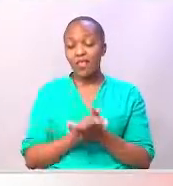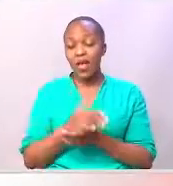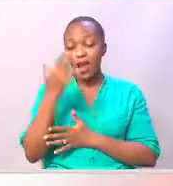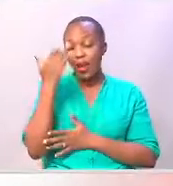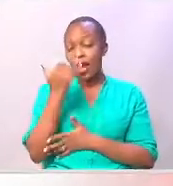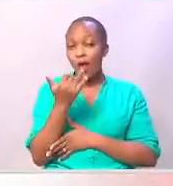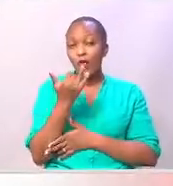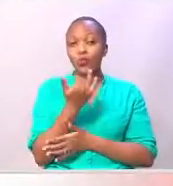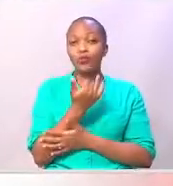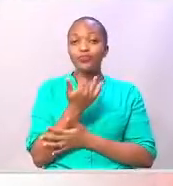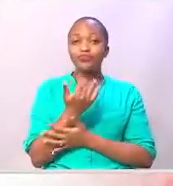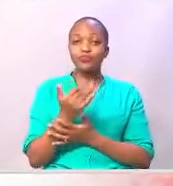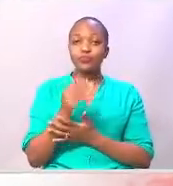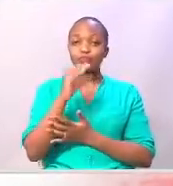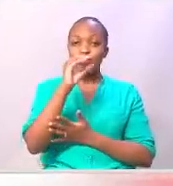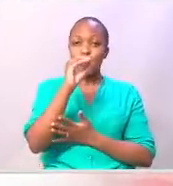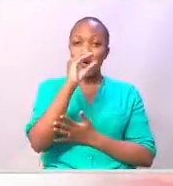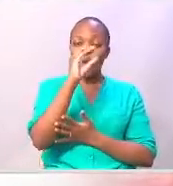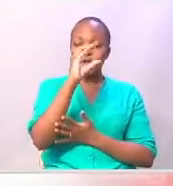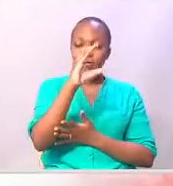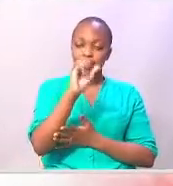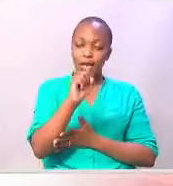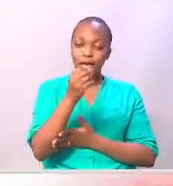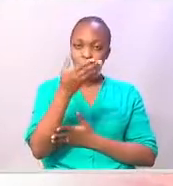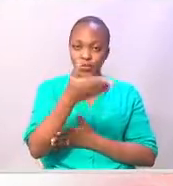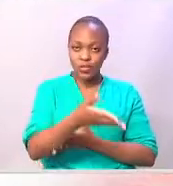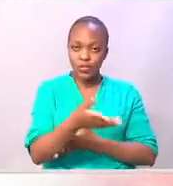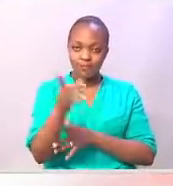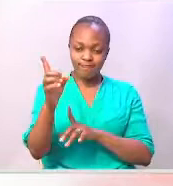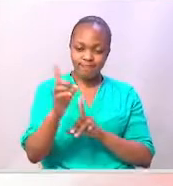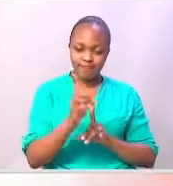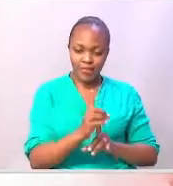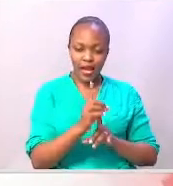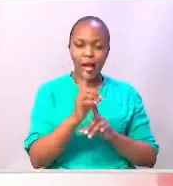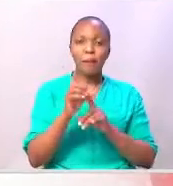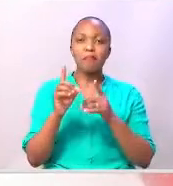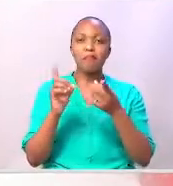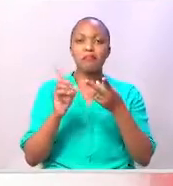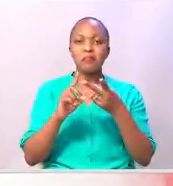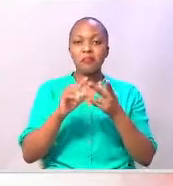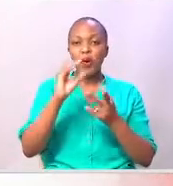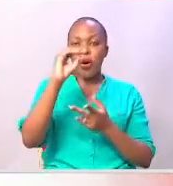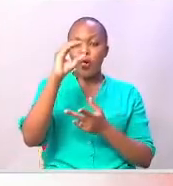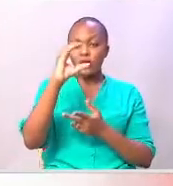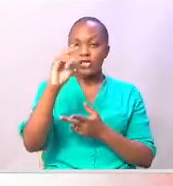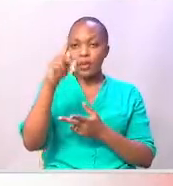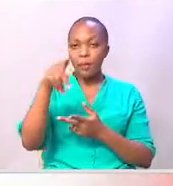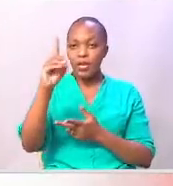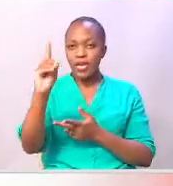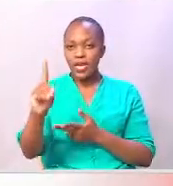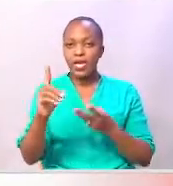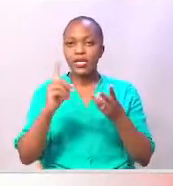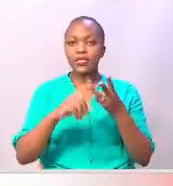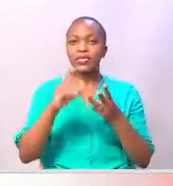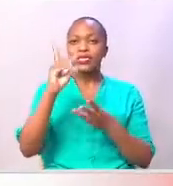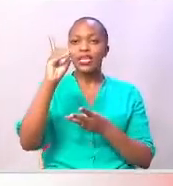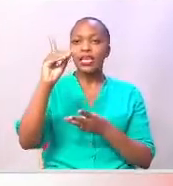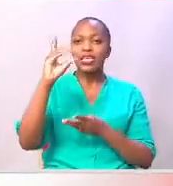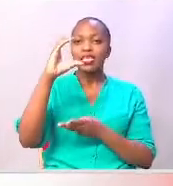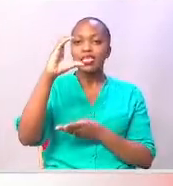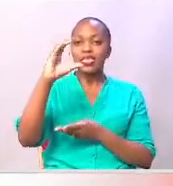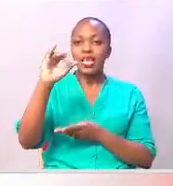Sasa OCS alikuja, OCS alikuwa usipindi, alikuwa na ndisayo, walikuja na